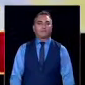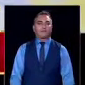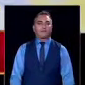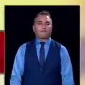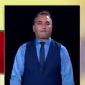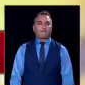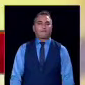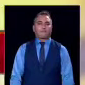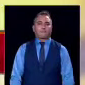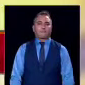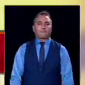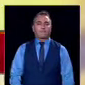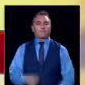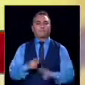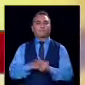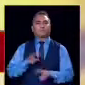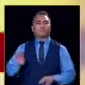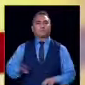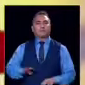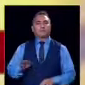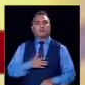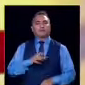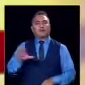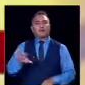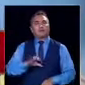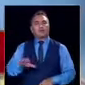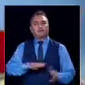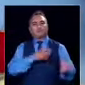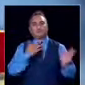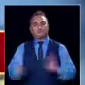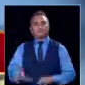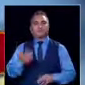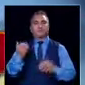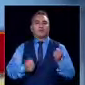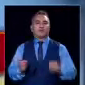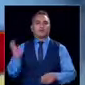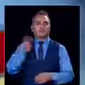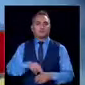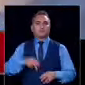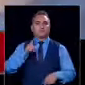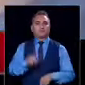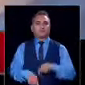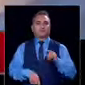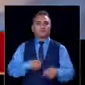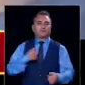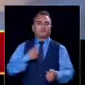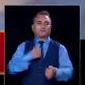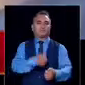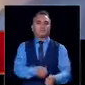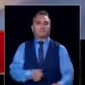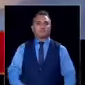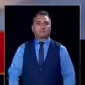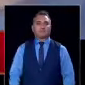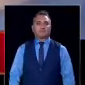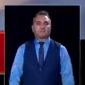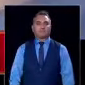ufaktan hasar vermiş. Yeğeni acı içinde kıvranırken araçtan indi, ağır adımlarla yanına gitti.